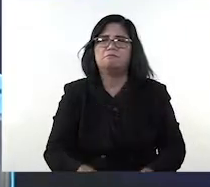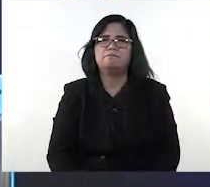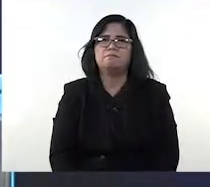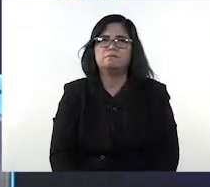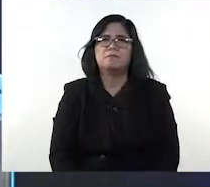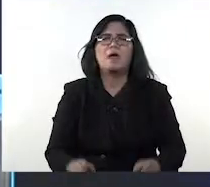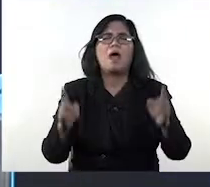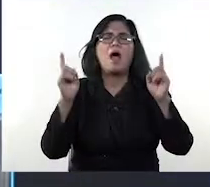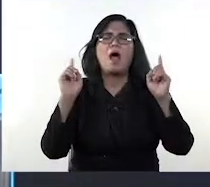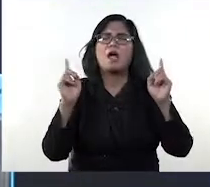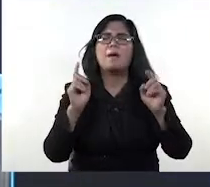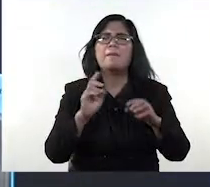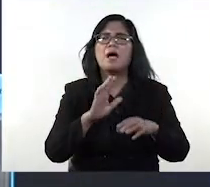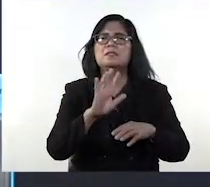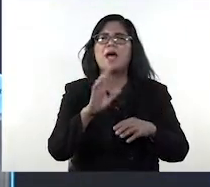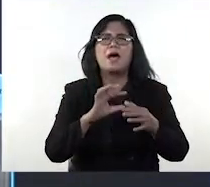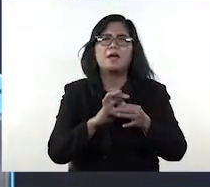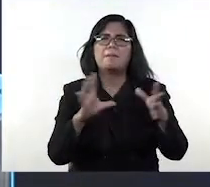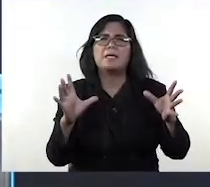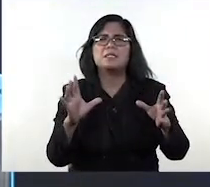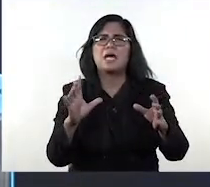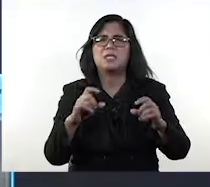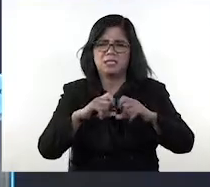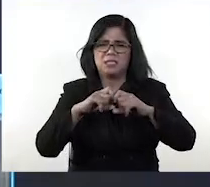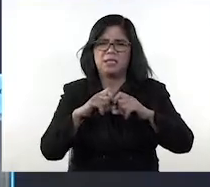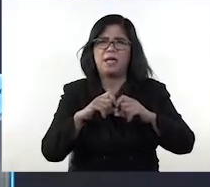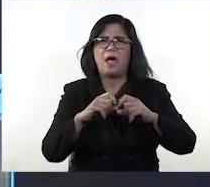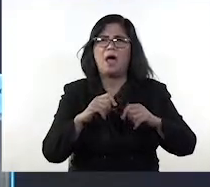Hai agama tidak mau dilepas karena cinta akan tanah air